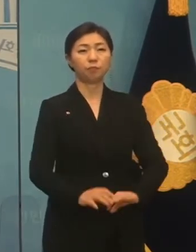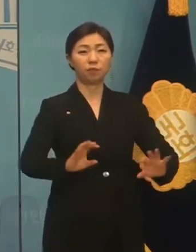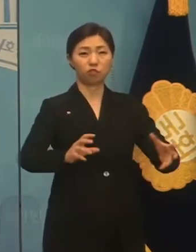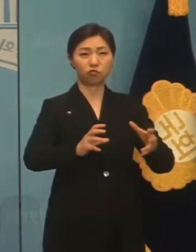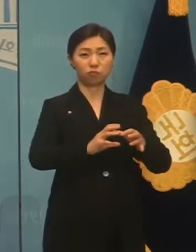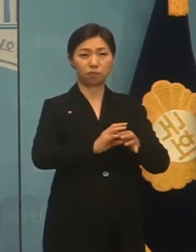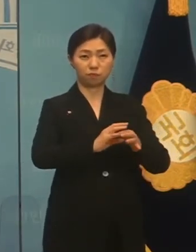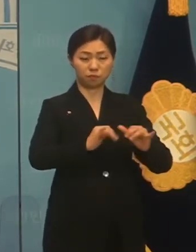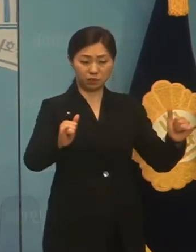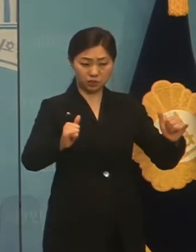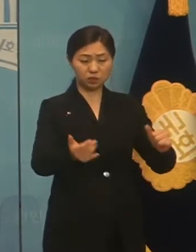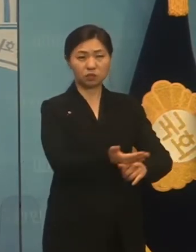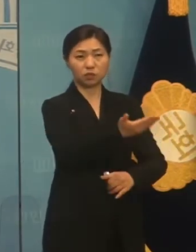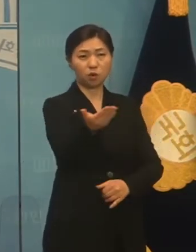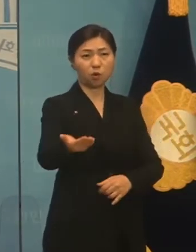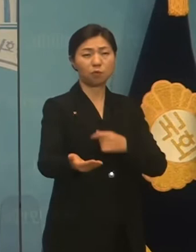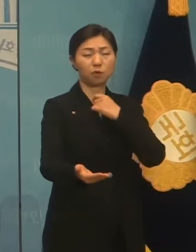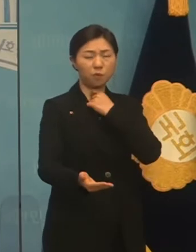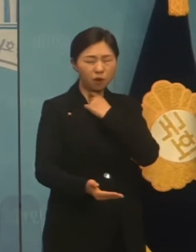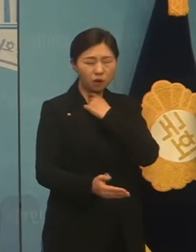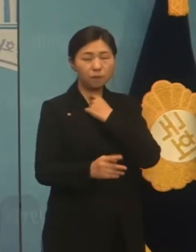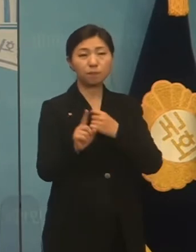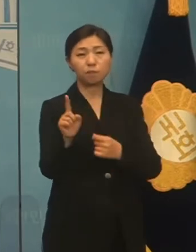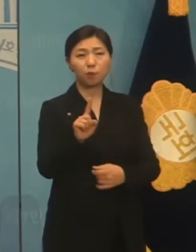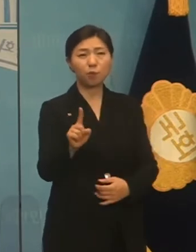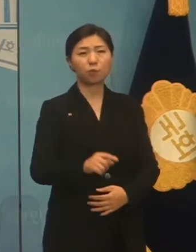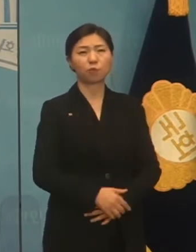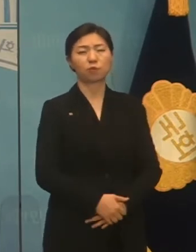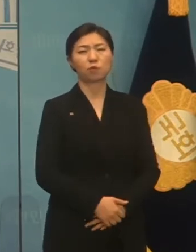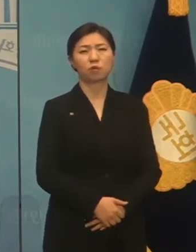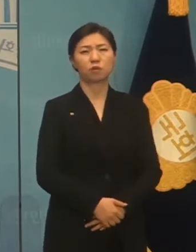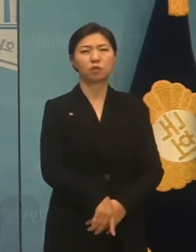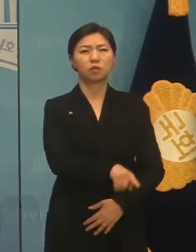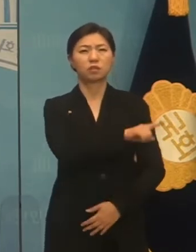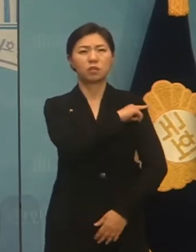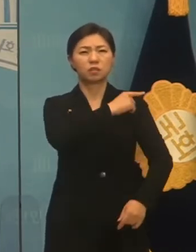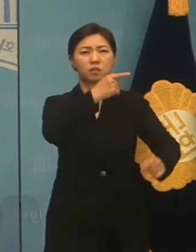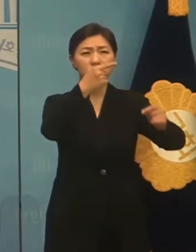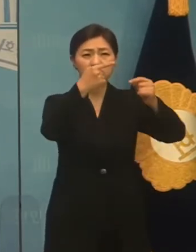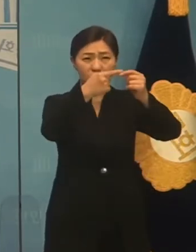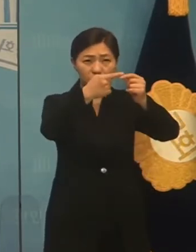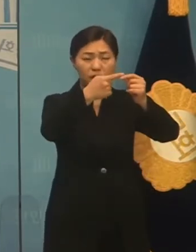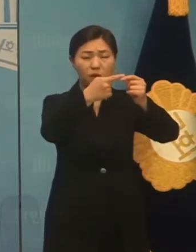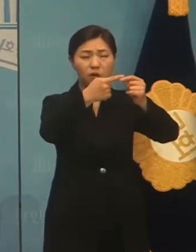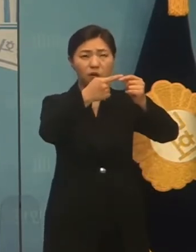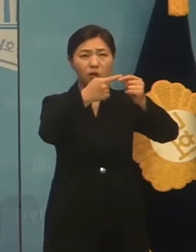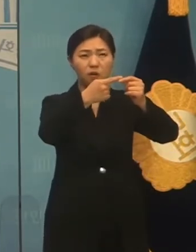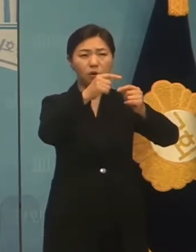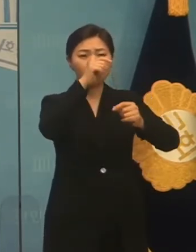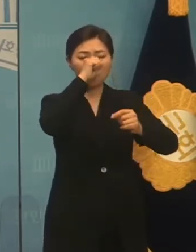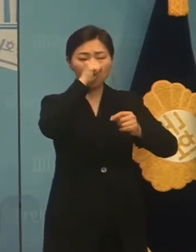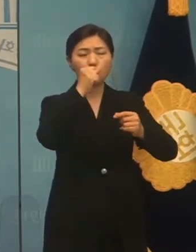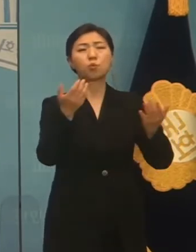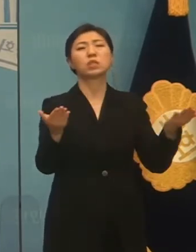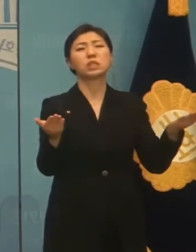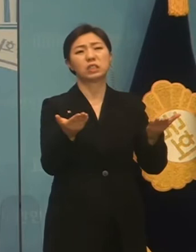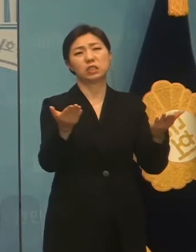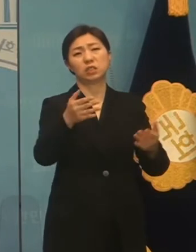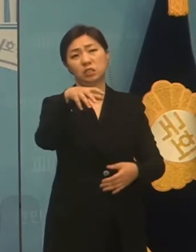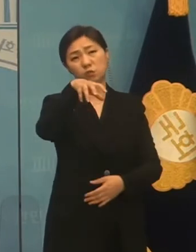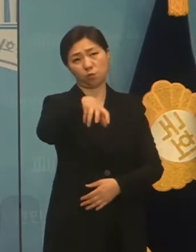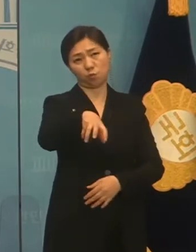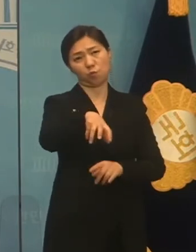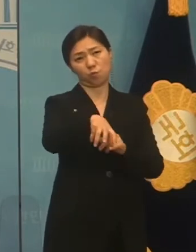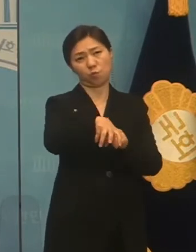국민이 원하는 것이 무엇이겠습니까? 첫째, 좋은 일자리를 많이 만들어야